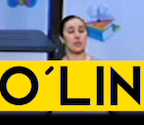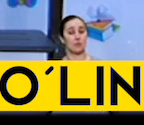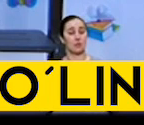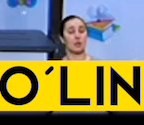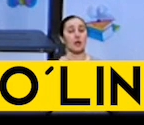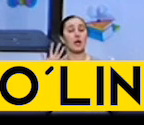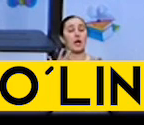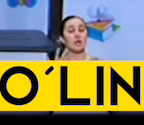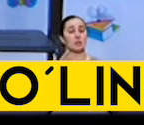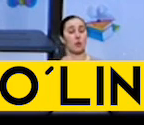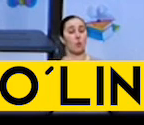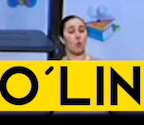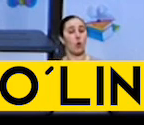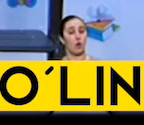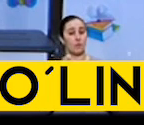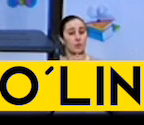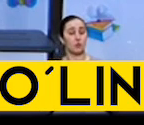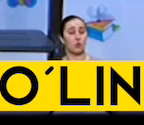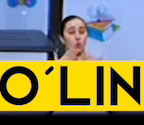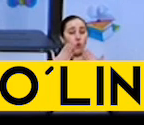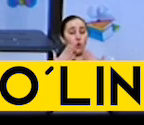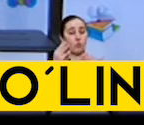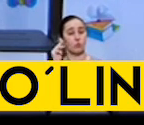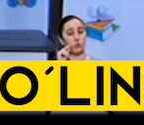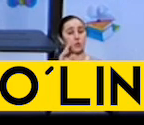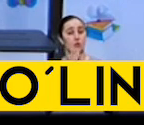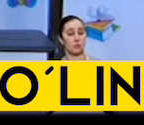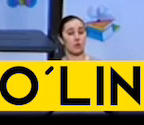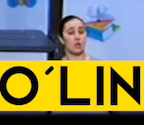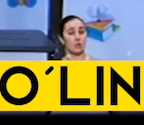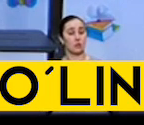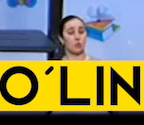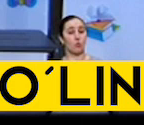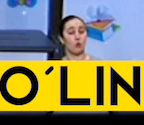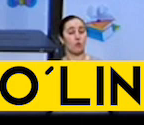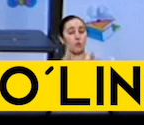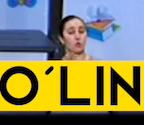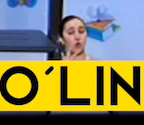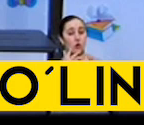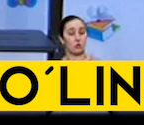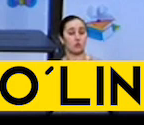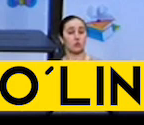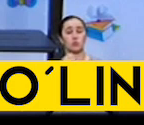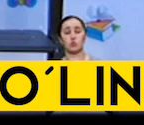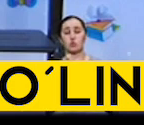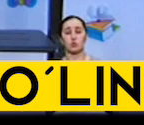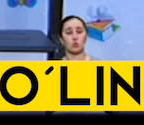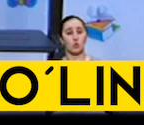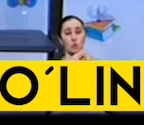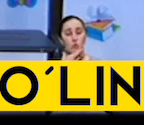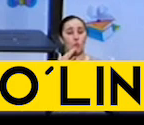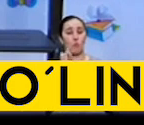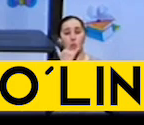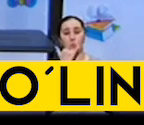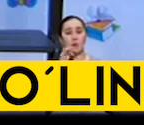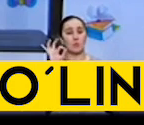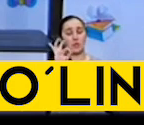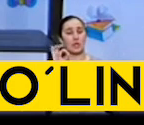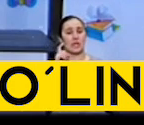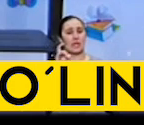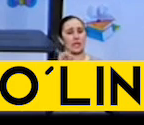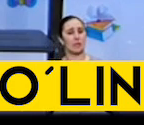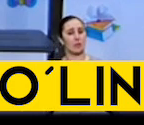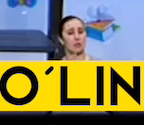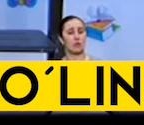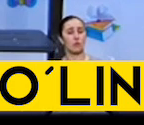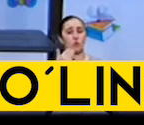bilan qaysi bo'limni o'qib o'rganayotgan edik? Ya'ni ana shu bo'limga doir juda ko'p bobolarimiz haqida